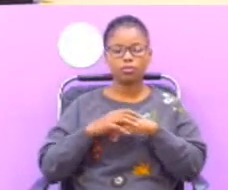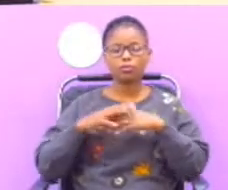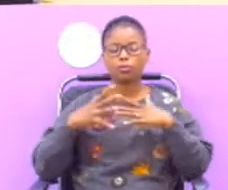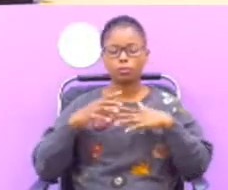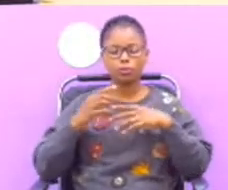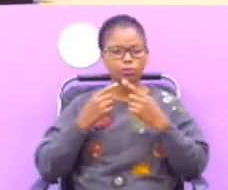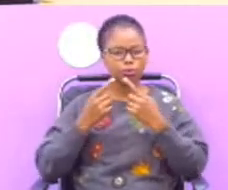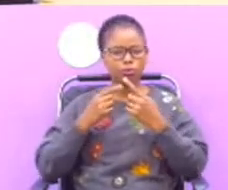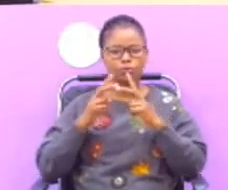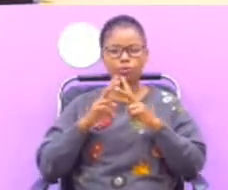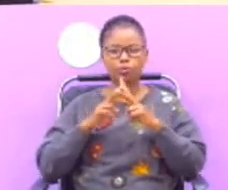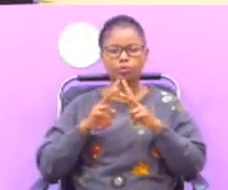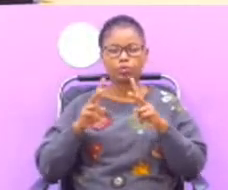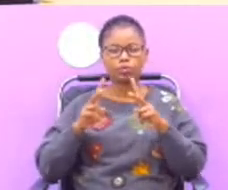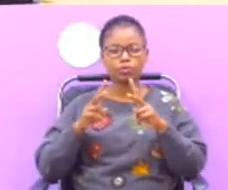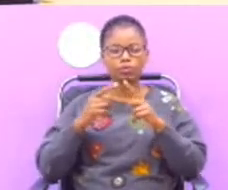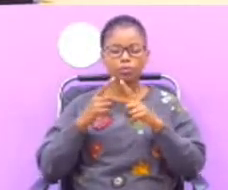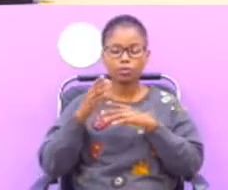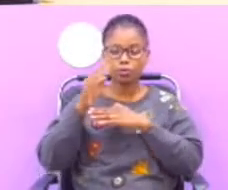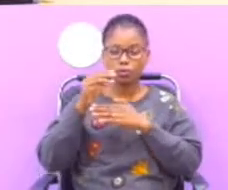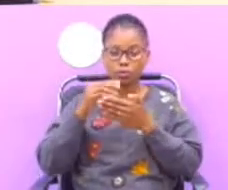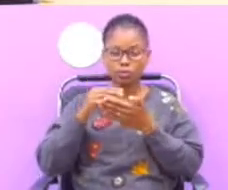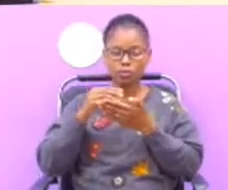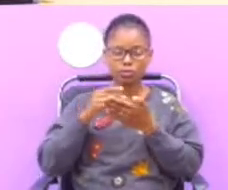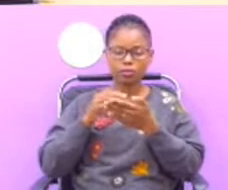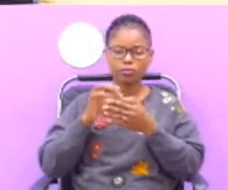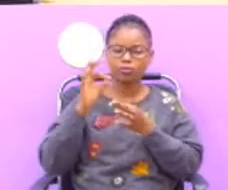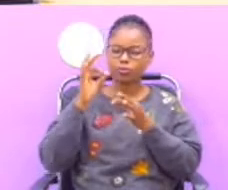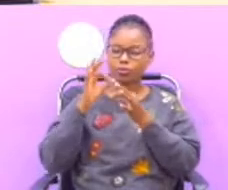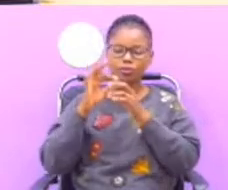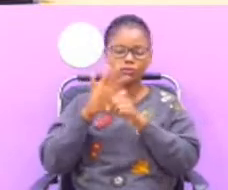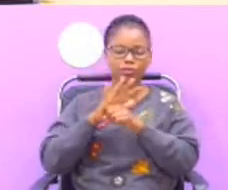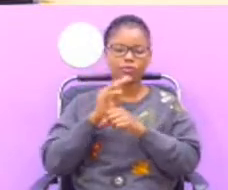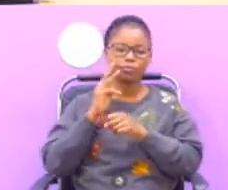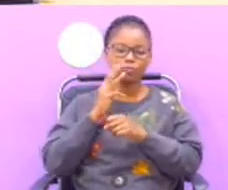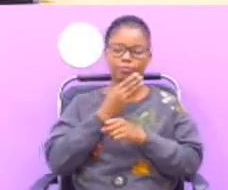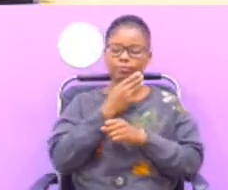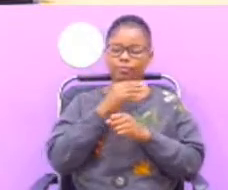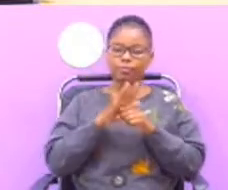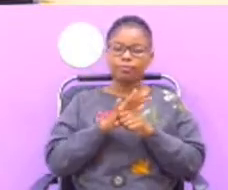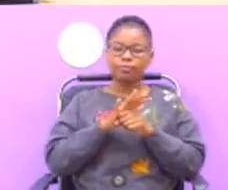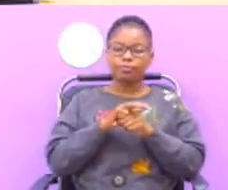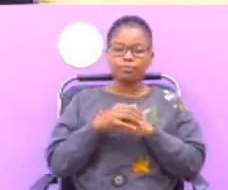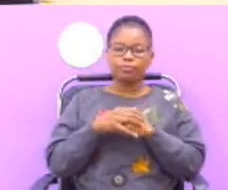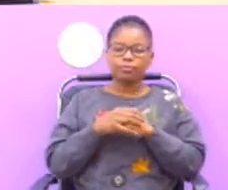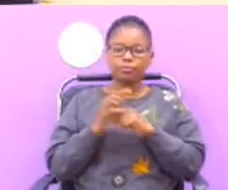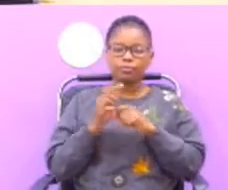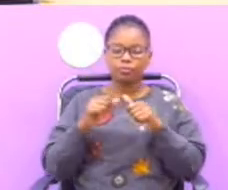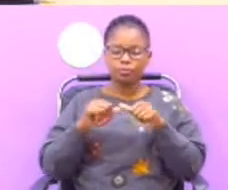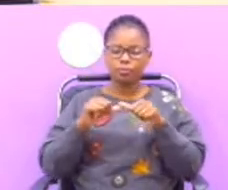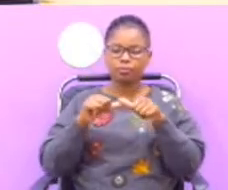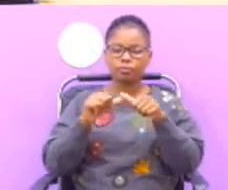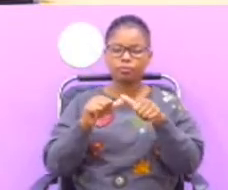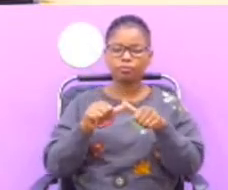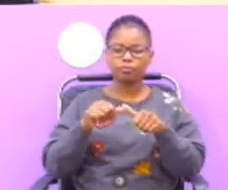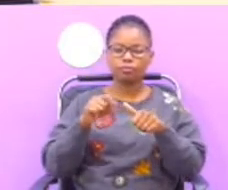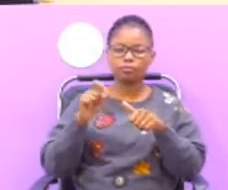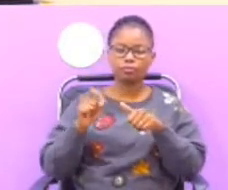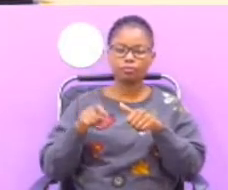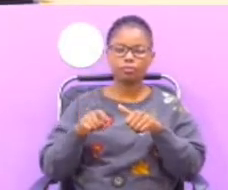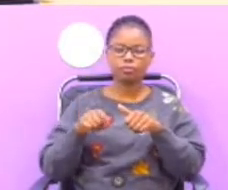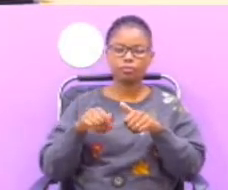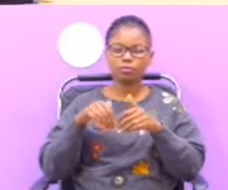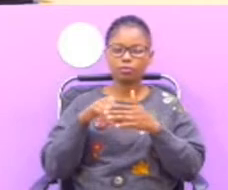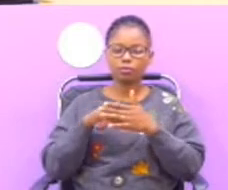maragia. Gaibito ni muihokeku na gaibito ni muiguada. No tuguthie na mbere na guthoma na ni tuguthoma